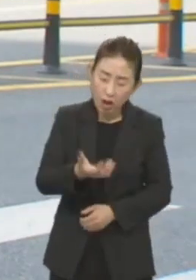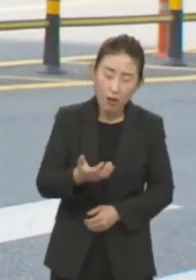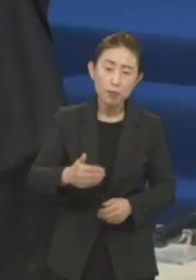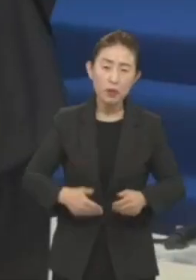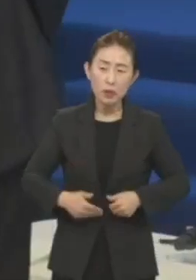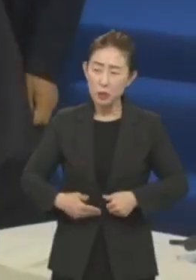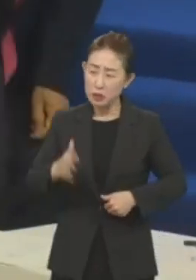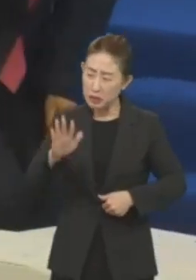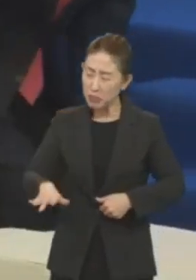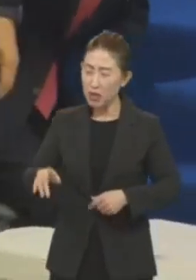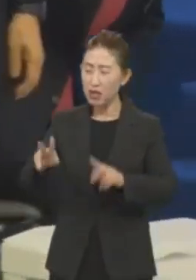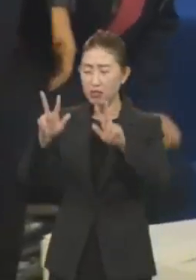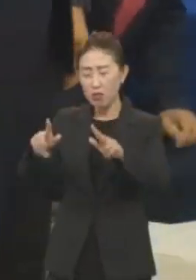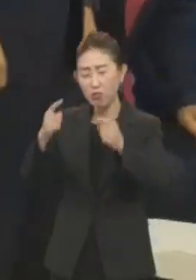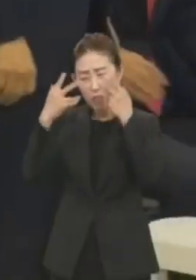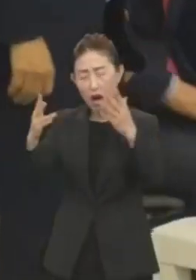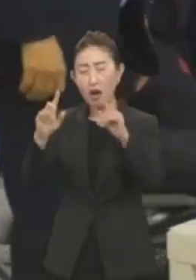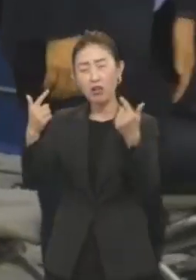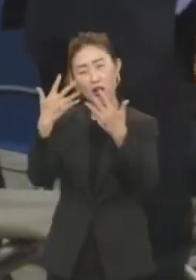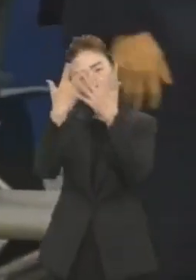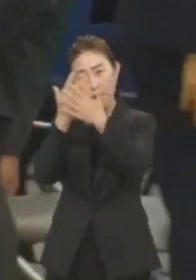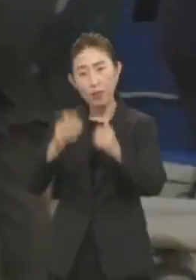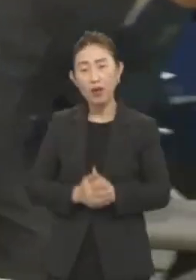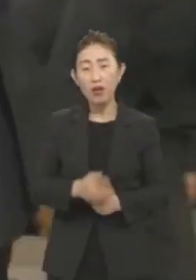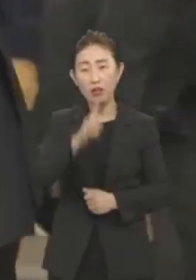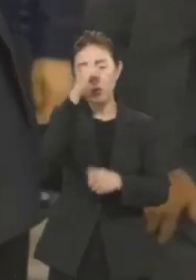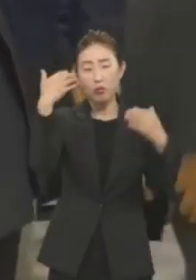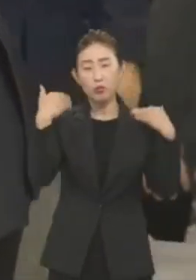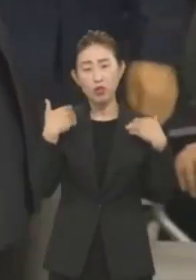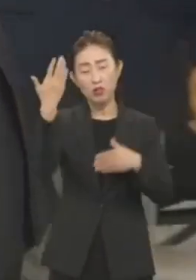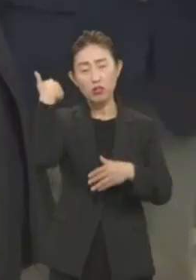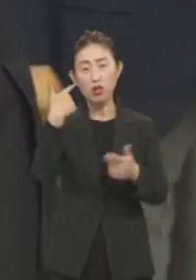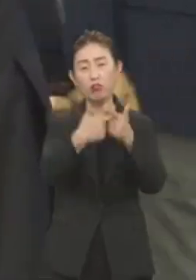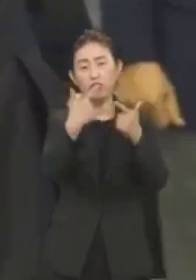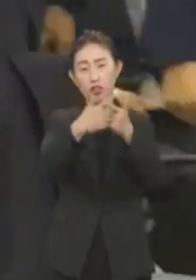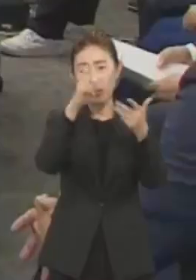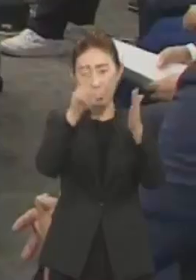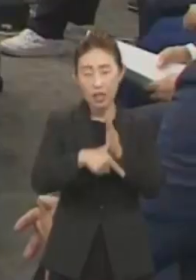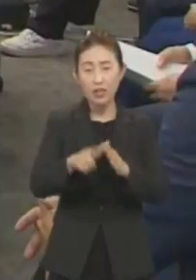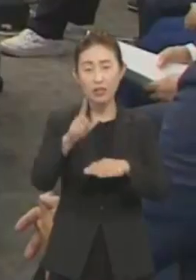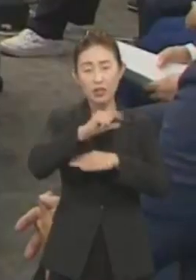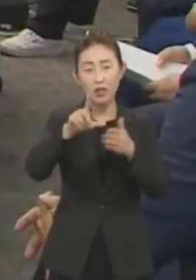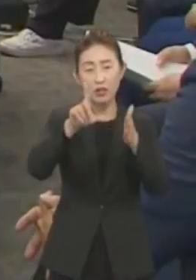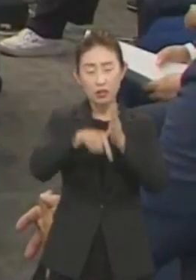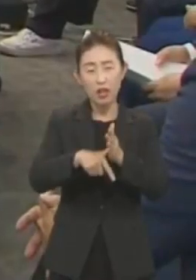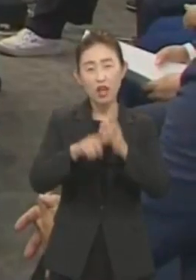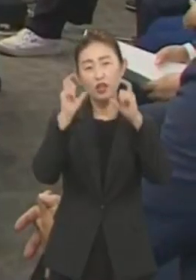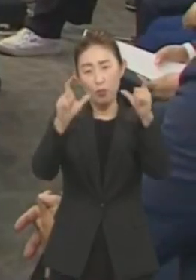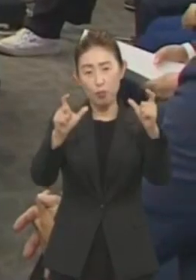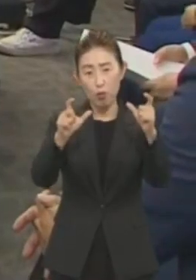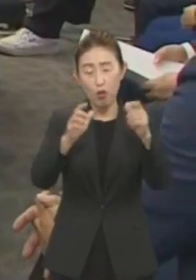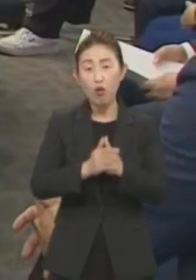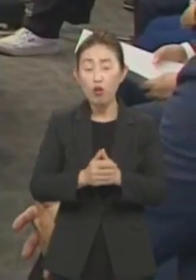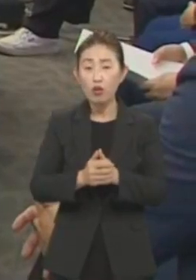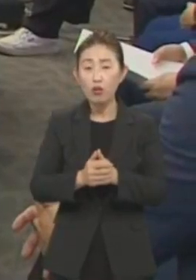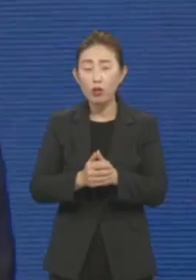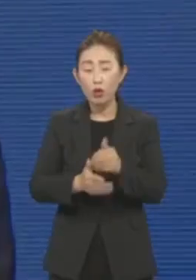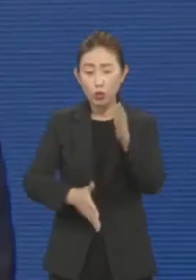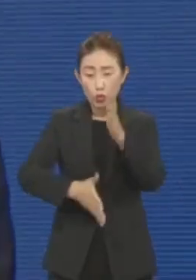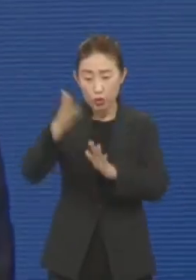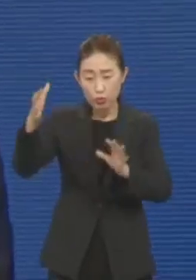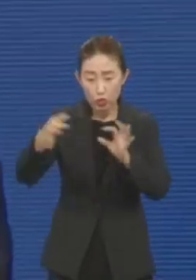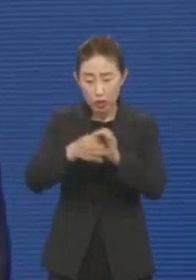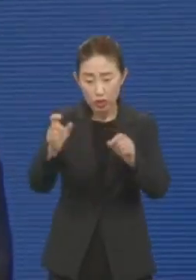속입니다. 정부는 지난달 부산에서 지방시대 선포식을 열고 도심 융합 특구를 키워 지방